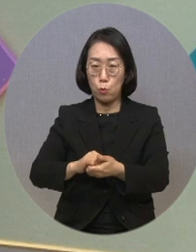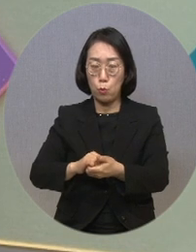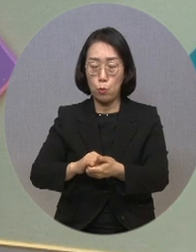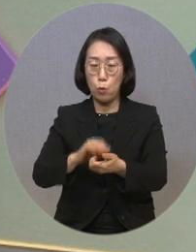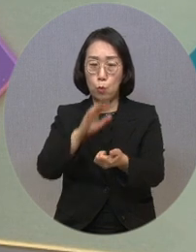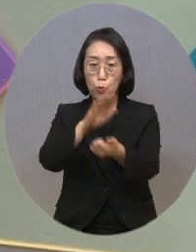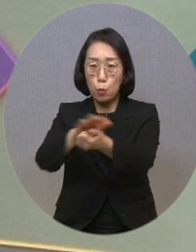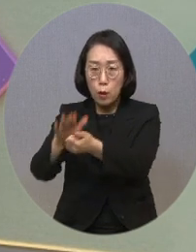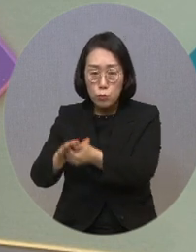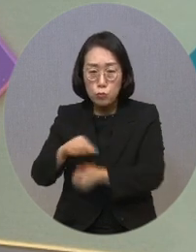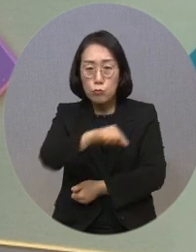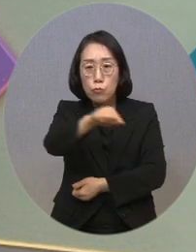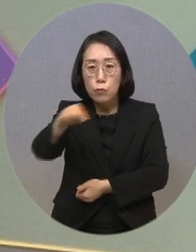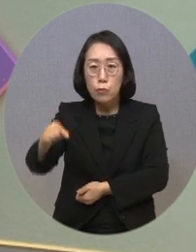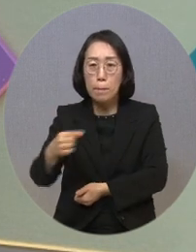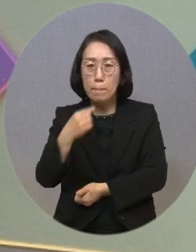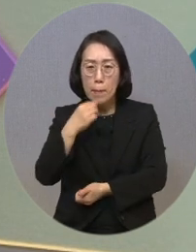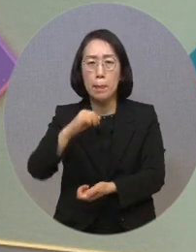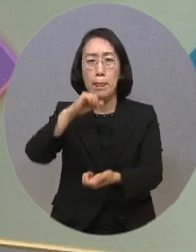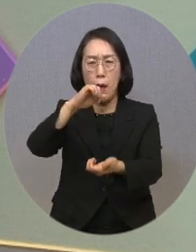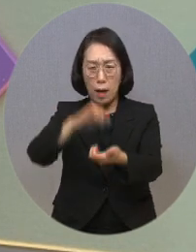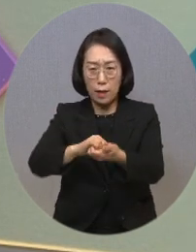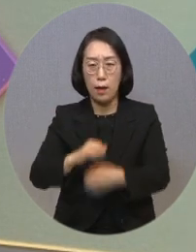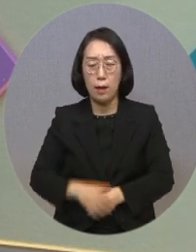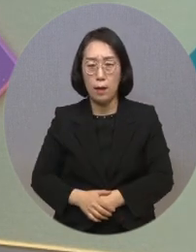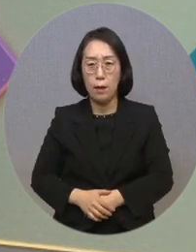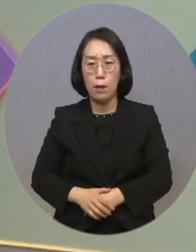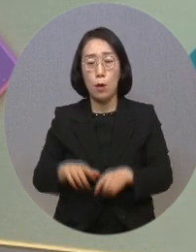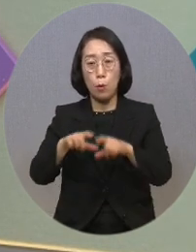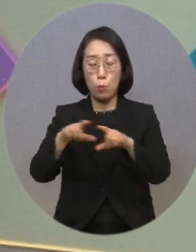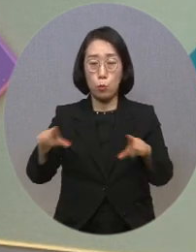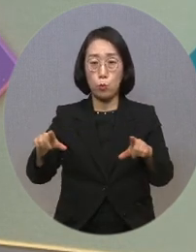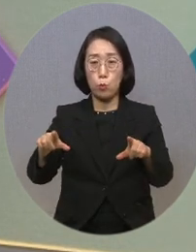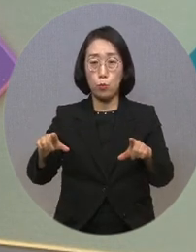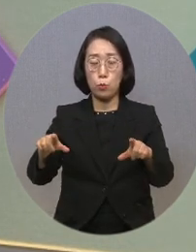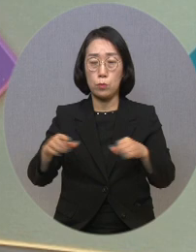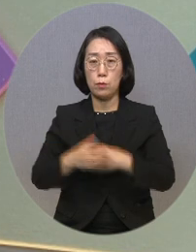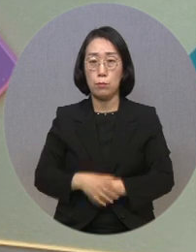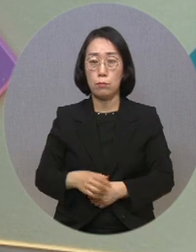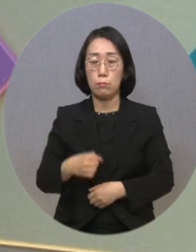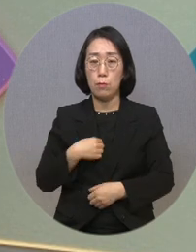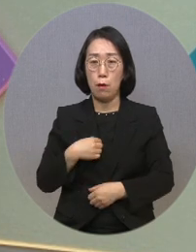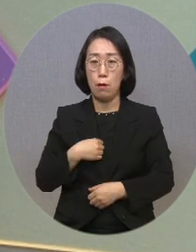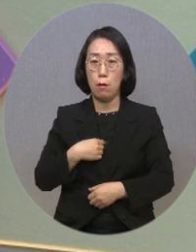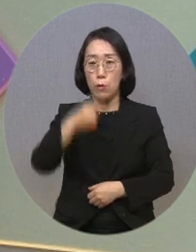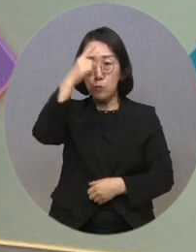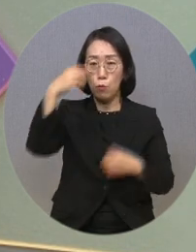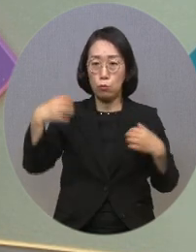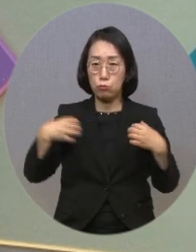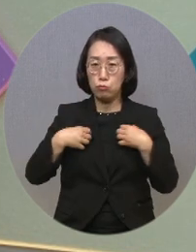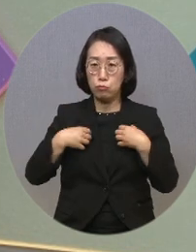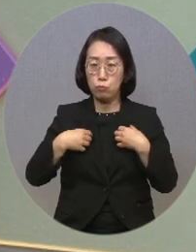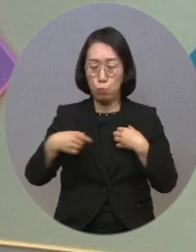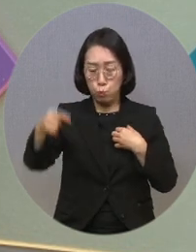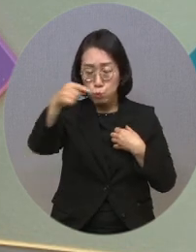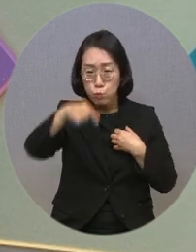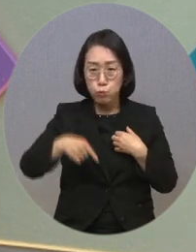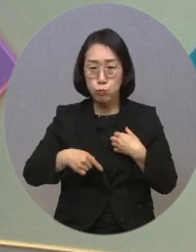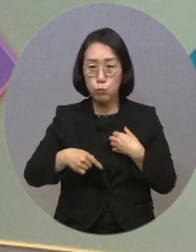정해져 있지 않습니까? 네. 그렇기는 한데 일반 시민들은 그렇게 그렇죠. 국가로부터 또